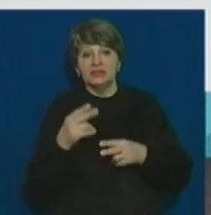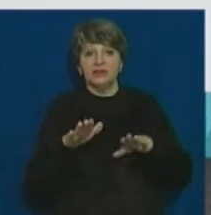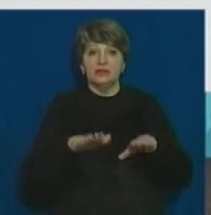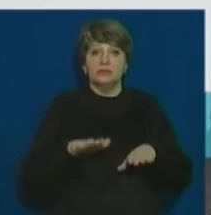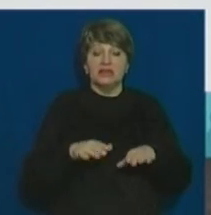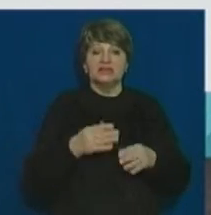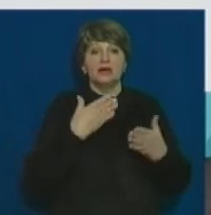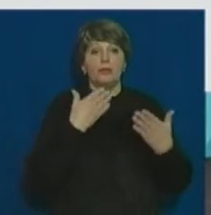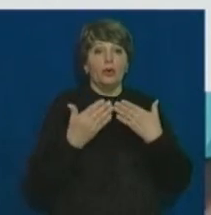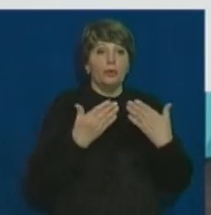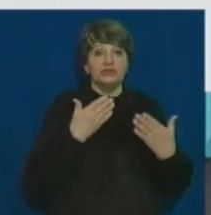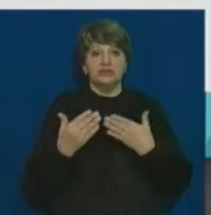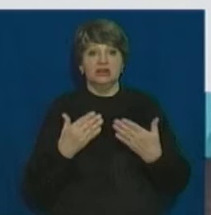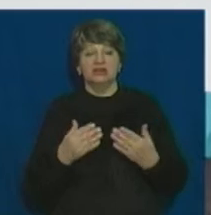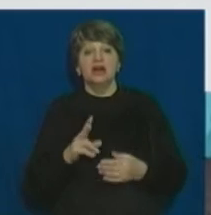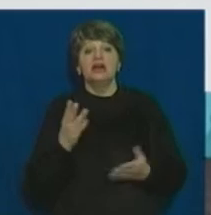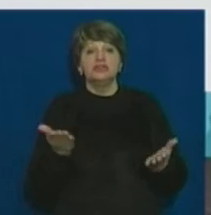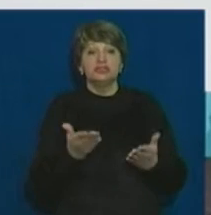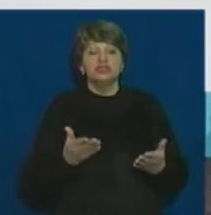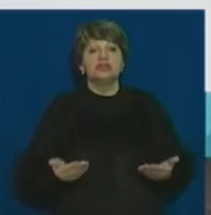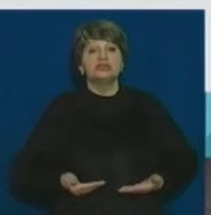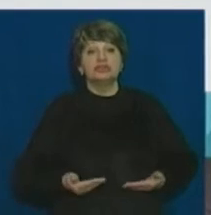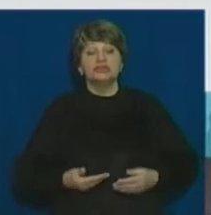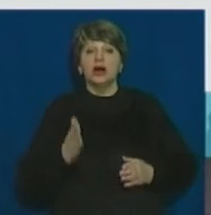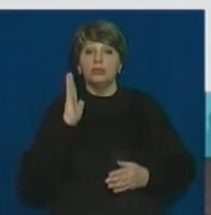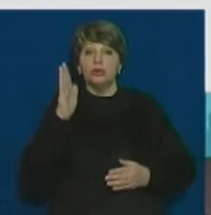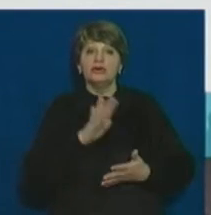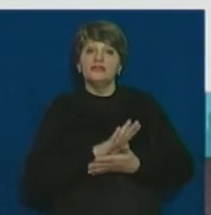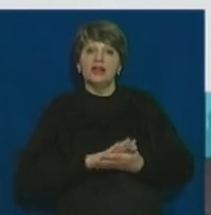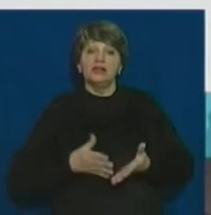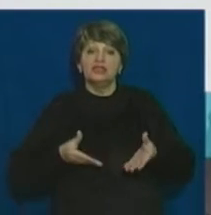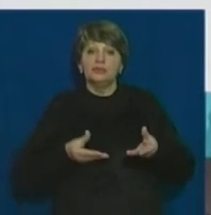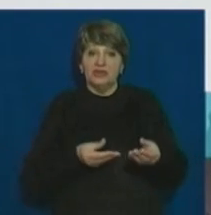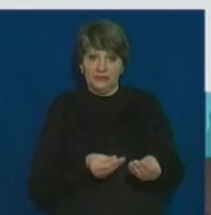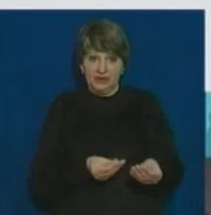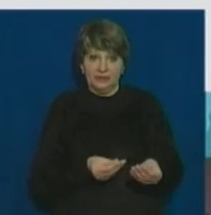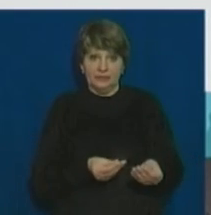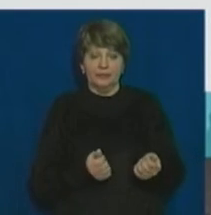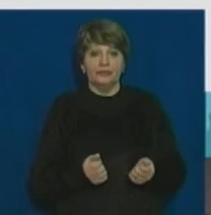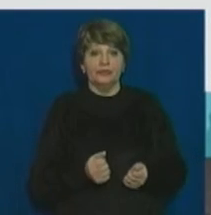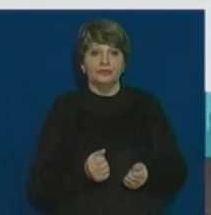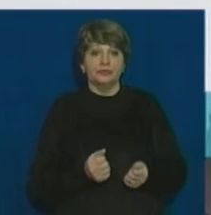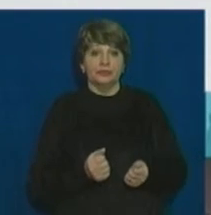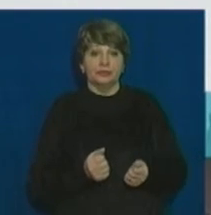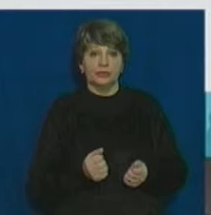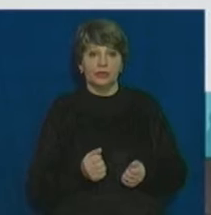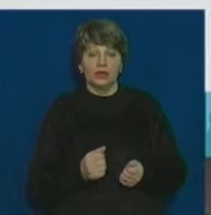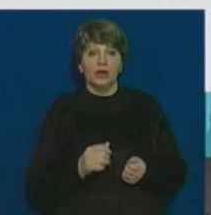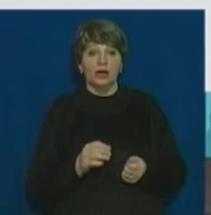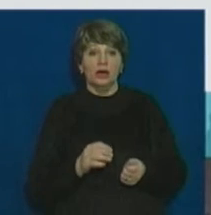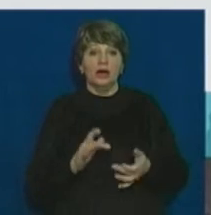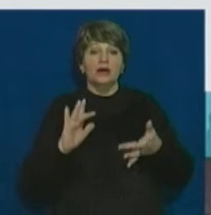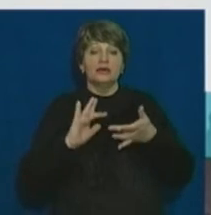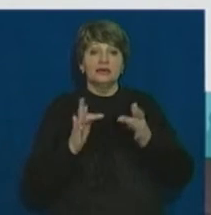хто дотичний до цього питання, на чиє життя фактично повпливає проведення консультації. З приводу